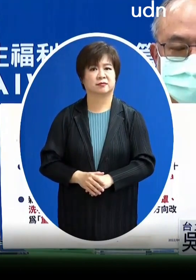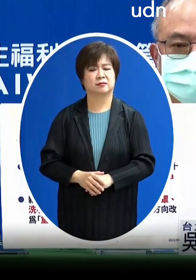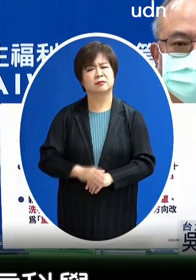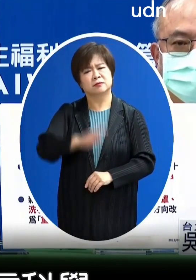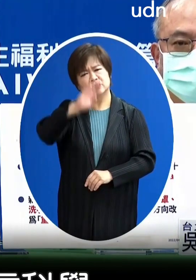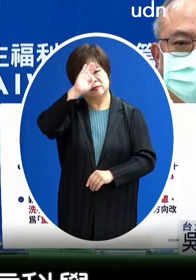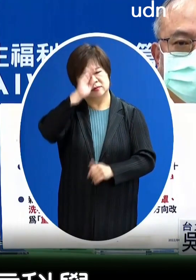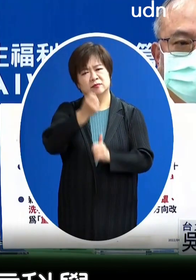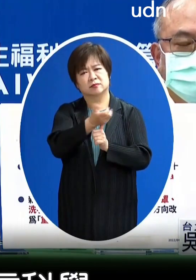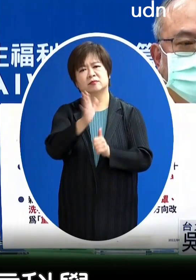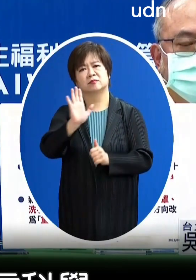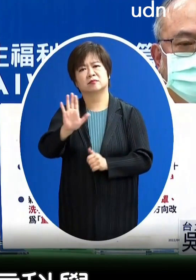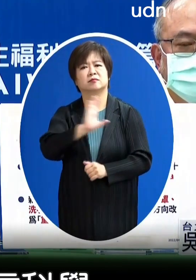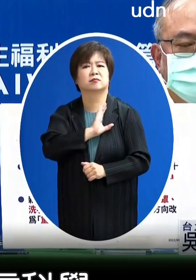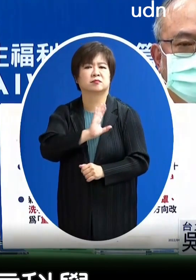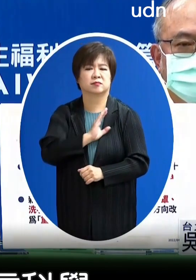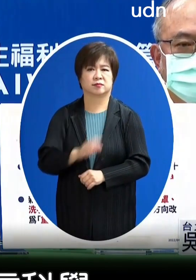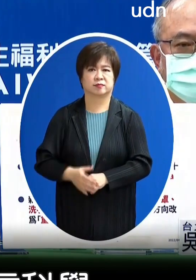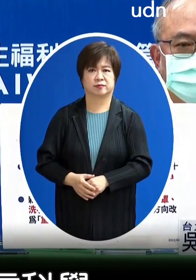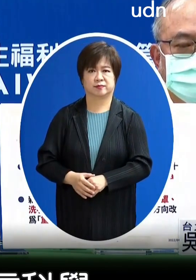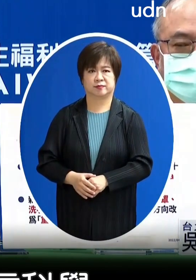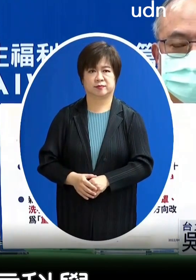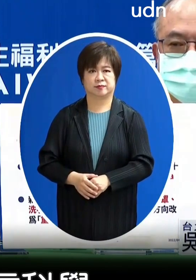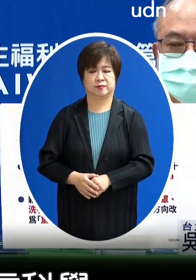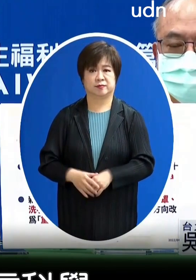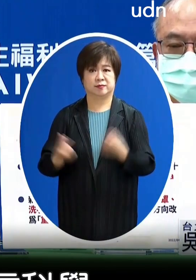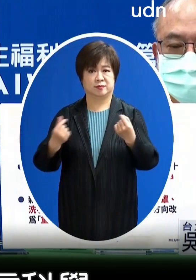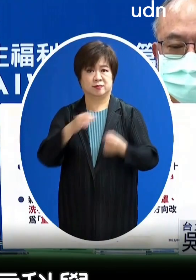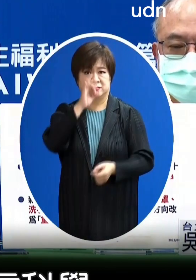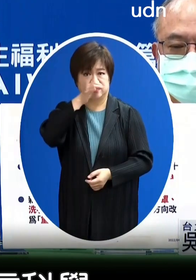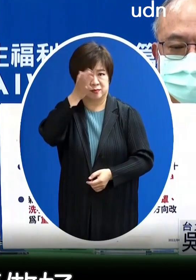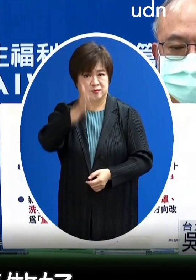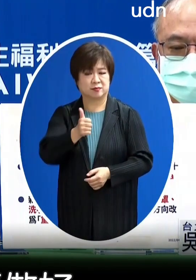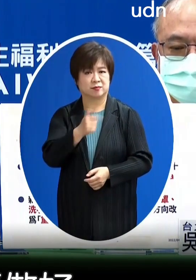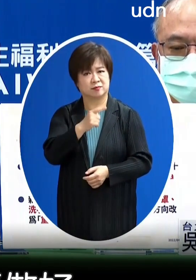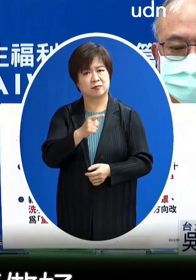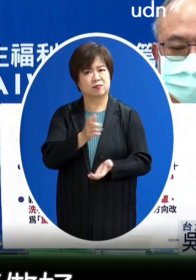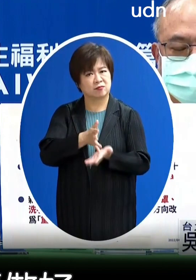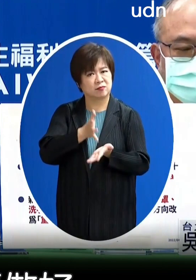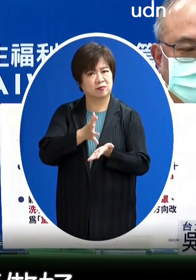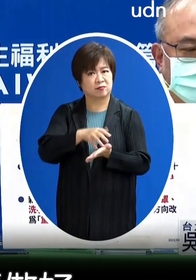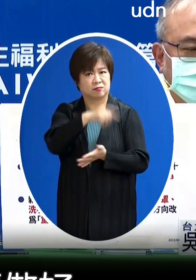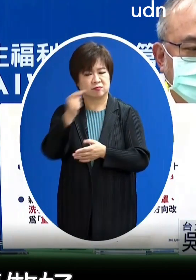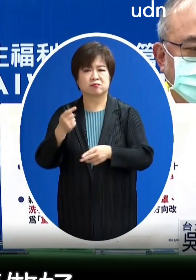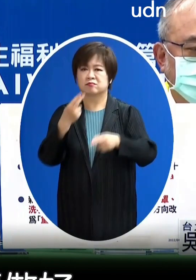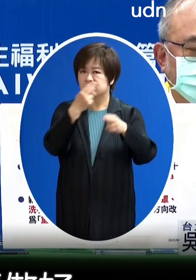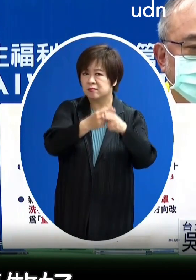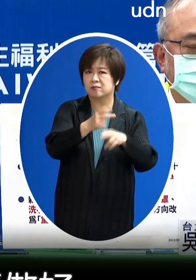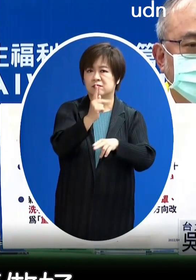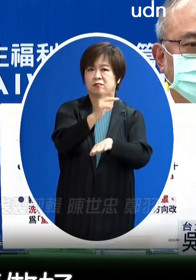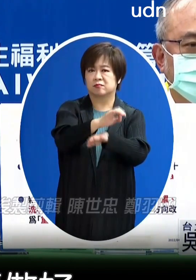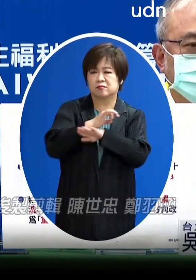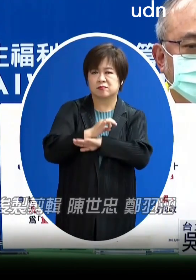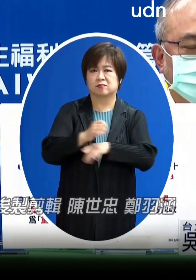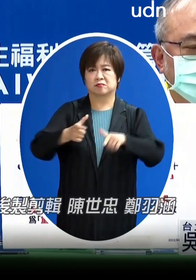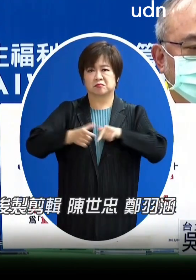会来，那大家就如同这个院长有说，相信科学，上下一心，那把该做的事